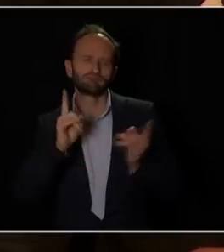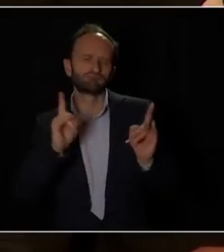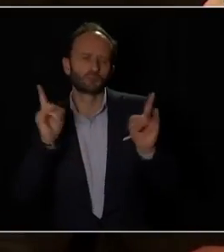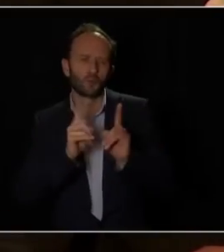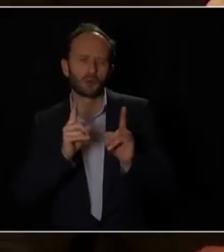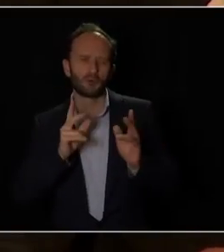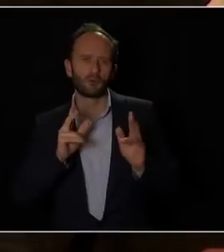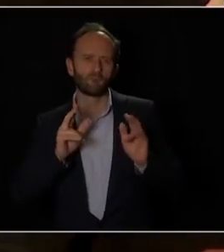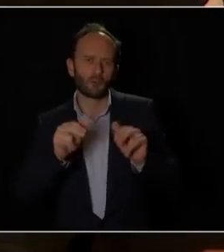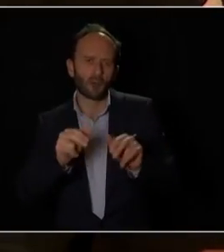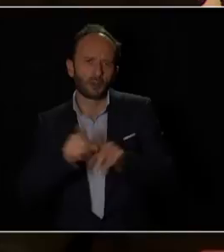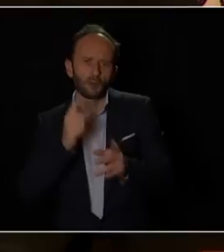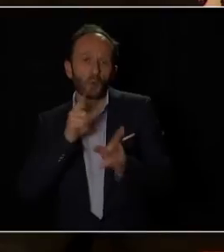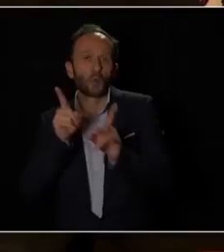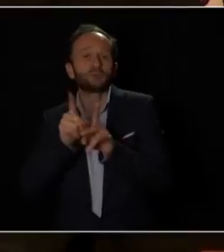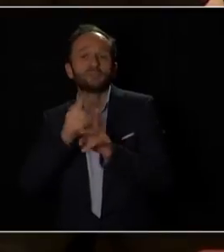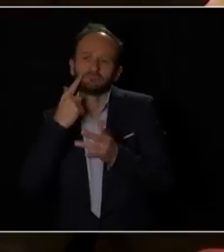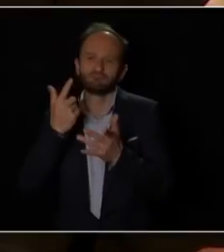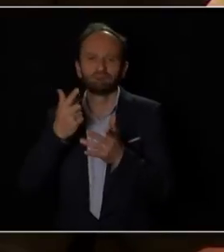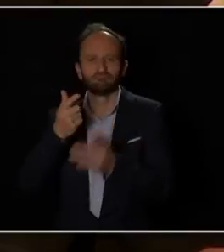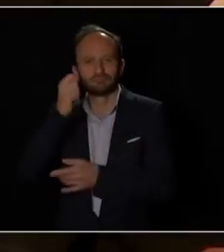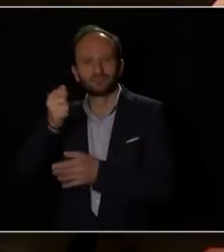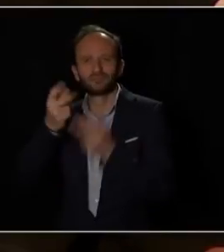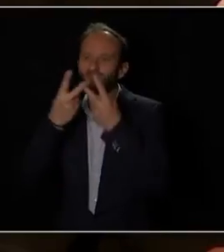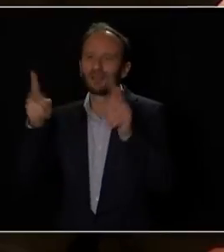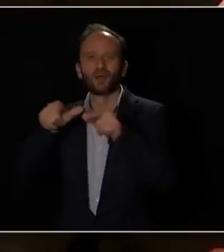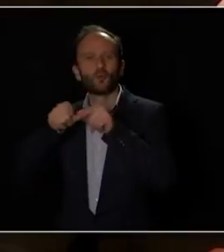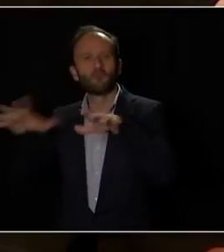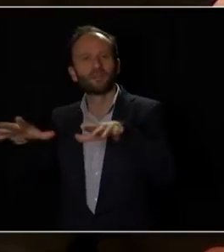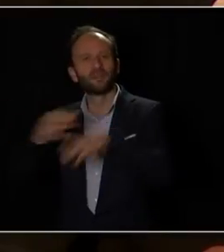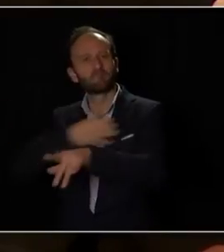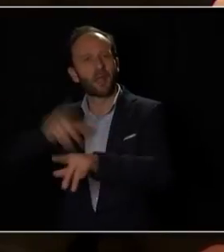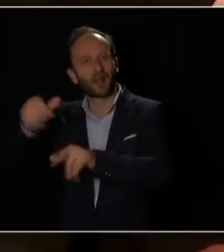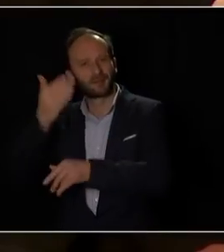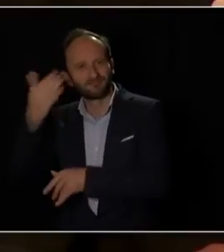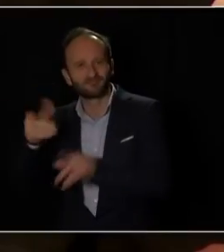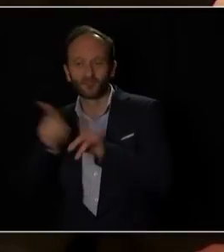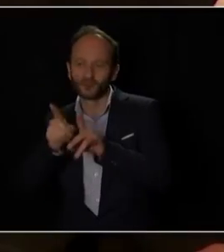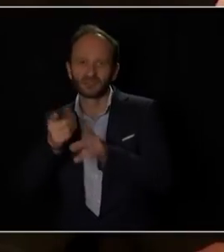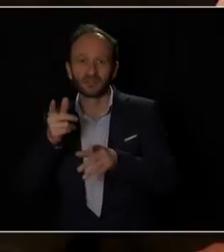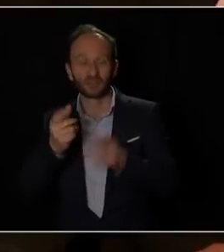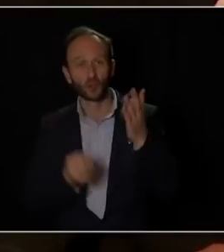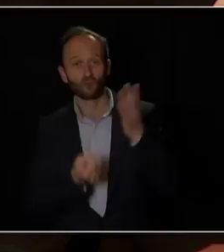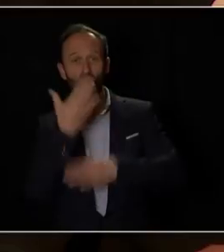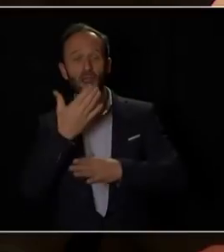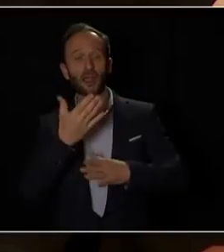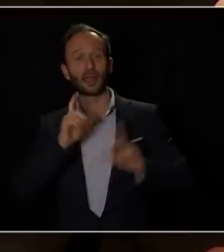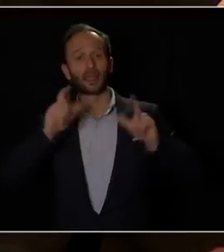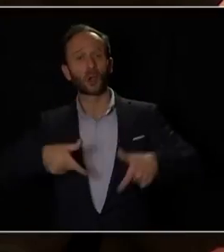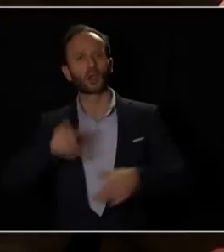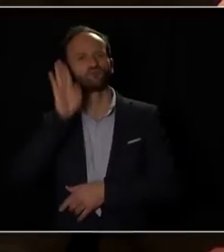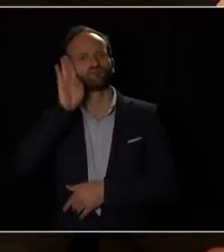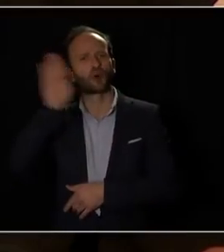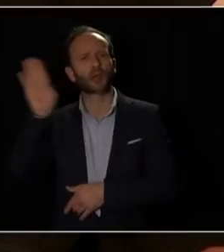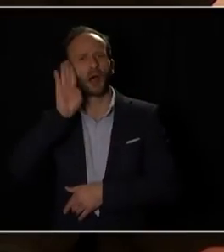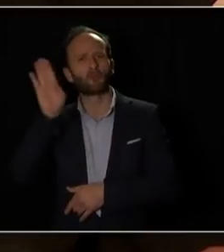atteinte à la magnifique commune de Longwy, dont je salue son maire, bien évidemment, l'ouverture d'une nouvelle école de la gendarmerie nationale qui devient